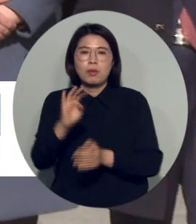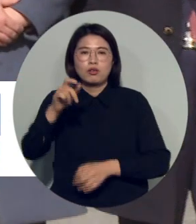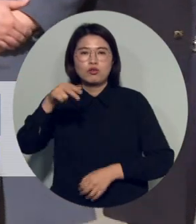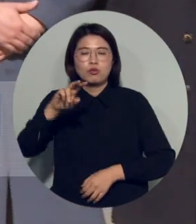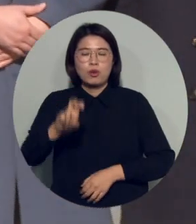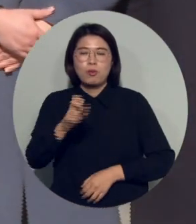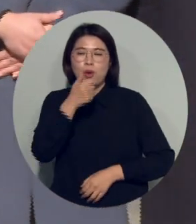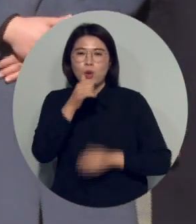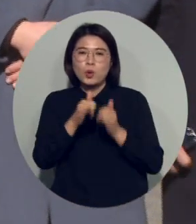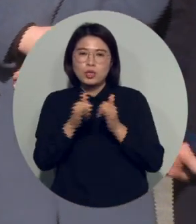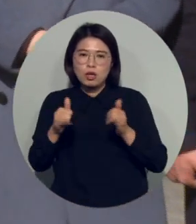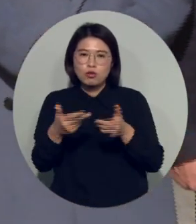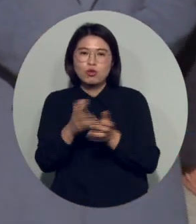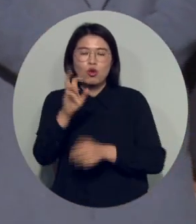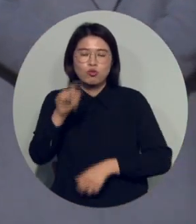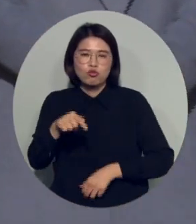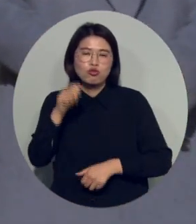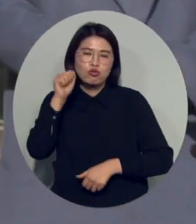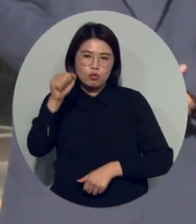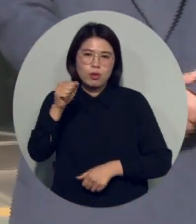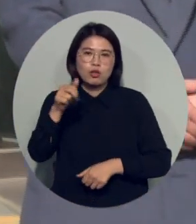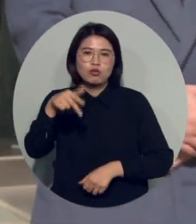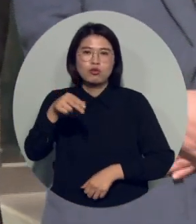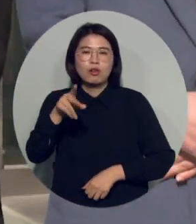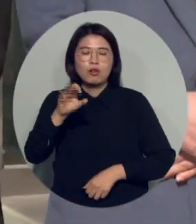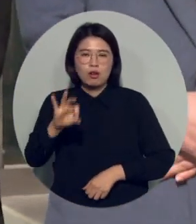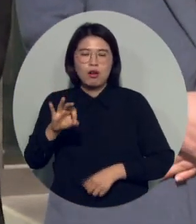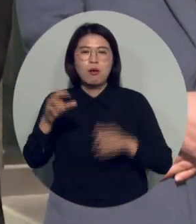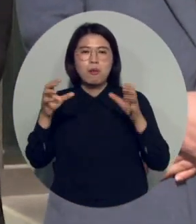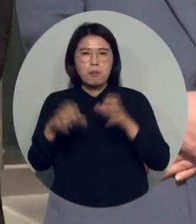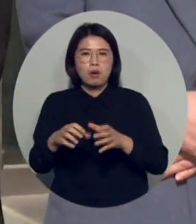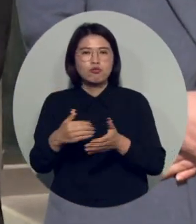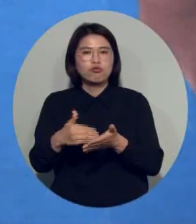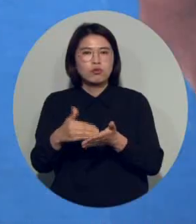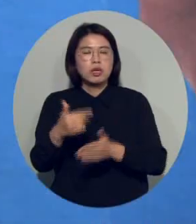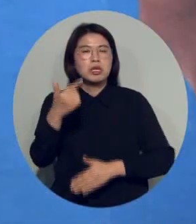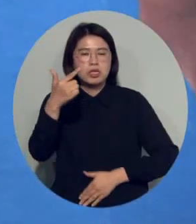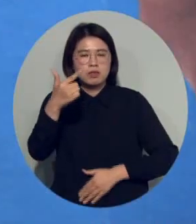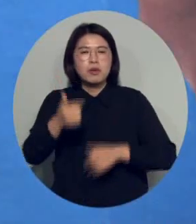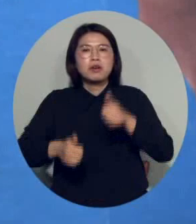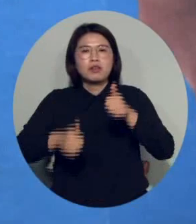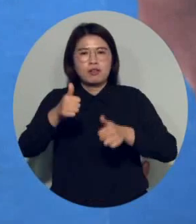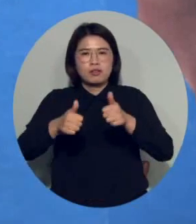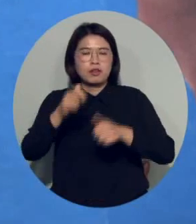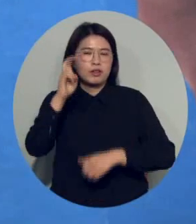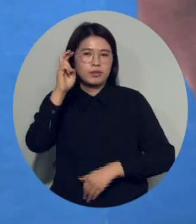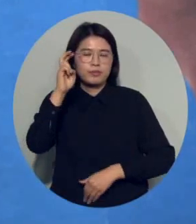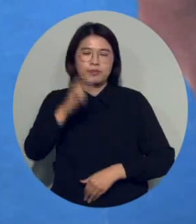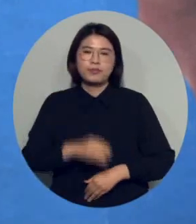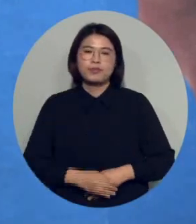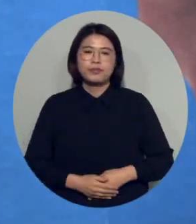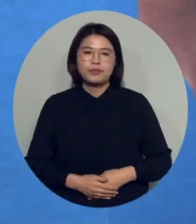변호사와 무소속 출마에 나선 주성영 등 모두 6명이 본선 경쟁을 치를 것으로 보입니다